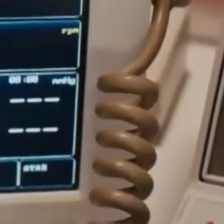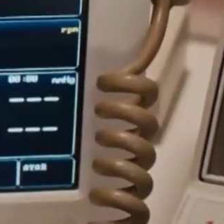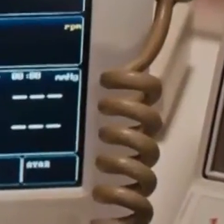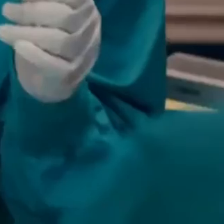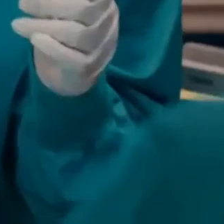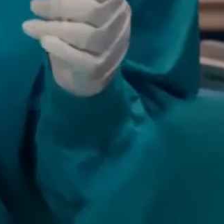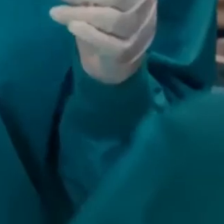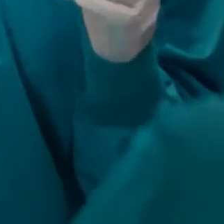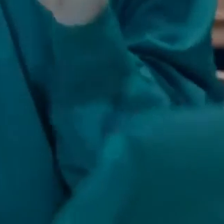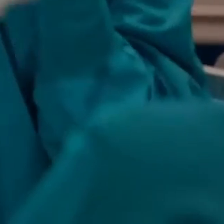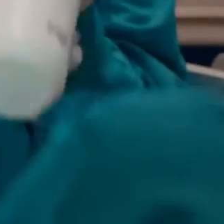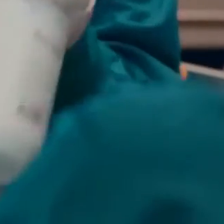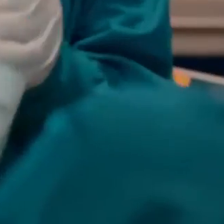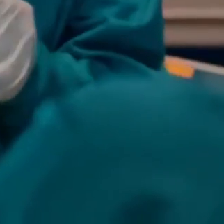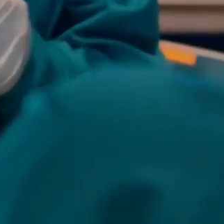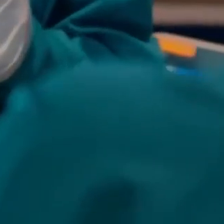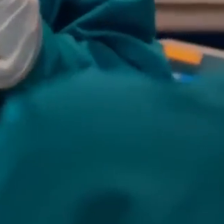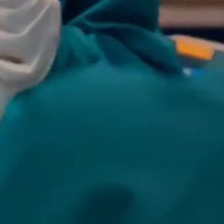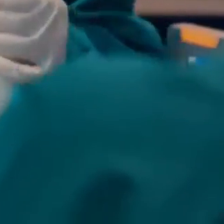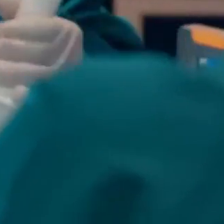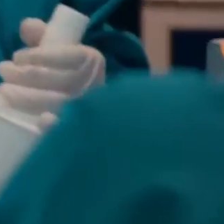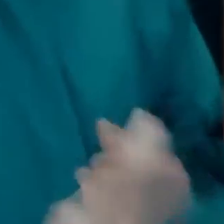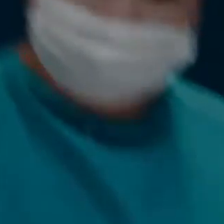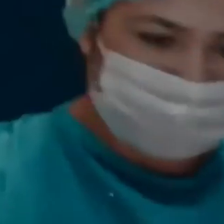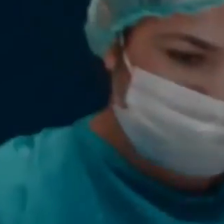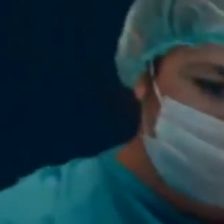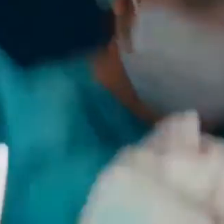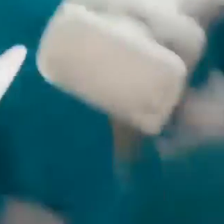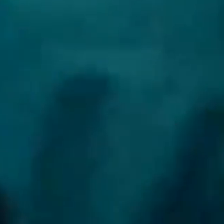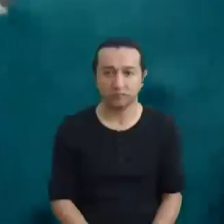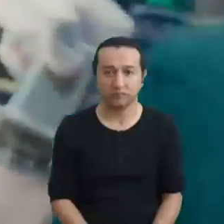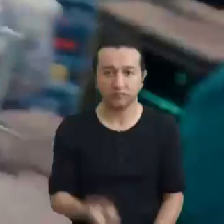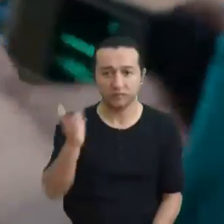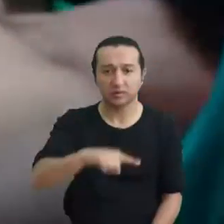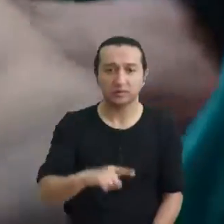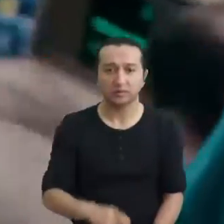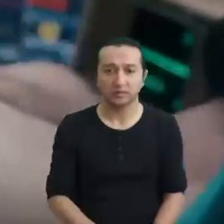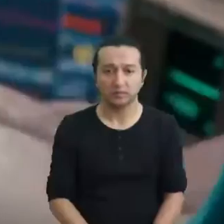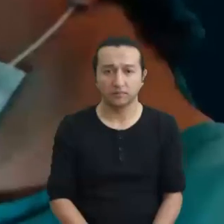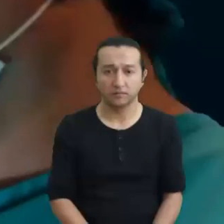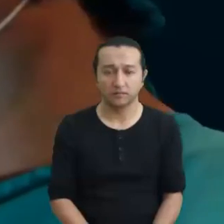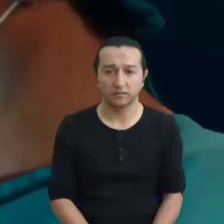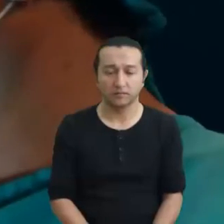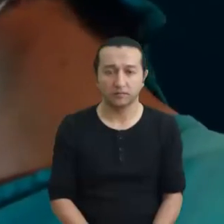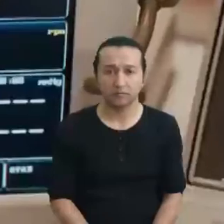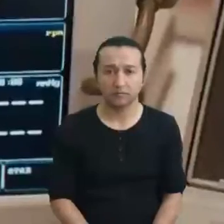jelli metal yüzeyi pusatın göğsüne koyup elektroşok verdi ama çizgiler değişmedi. Tekrar jellendi.